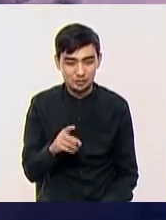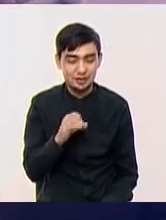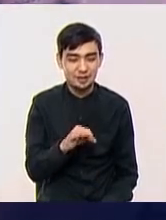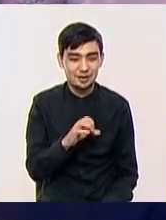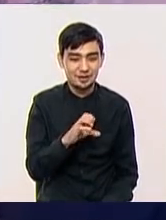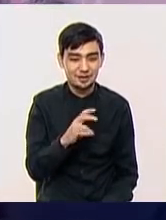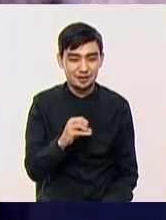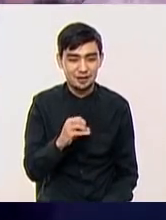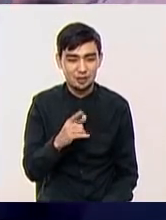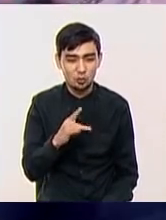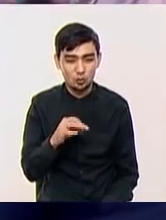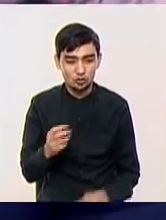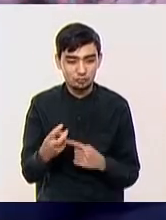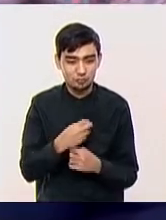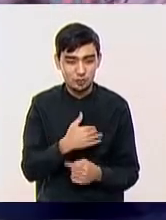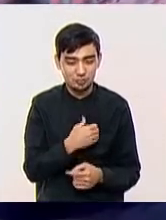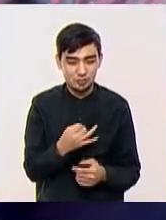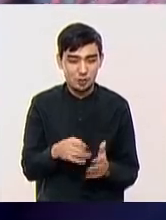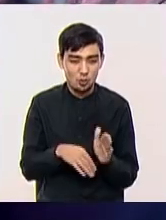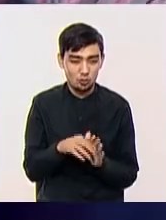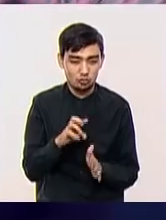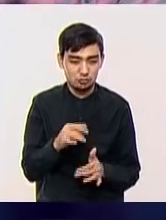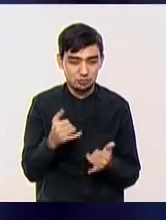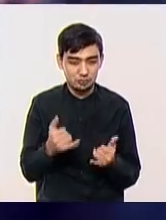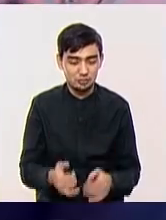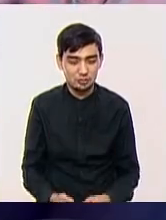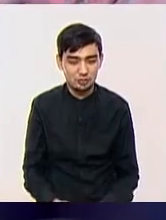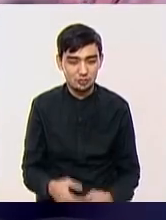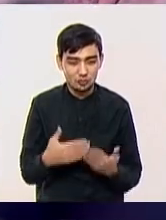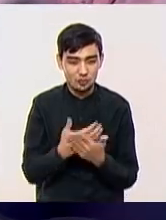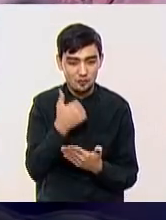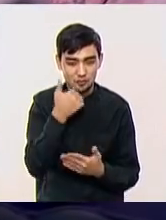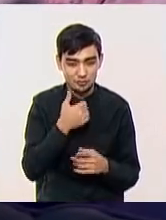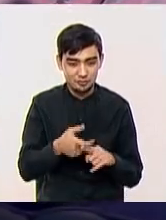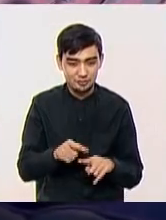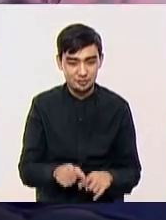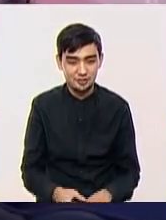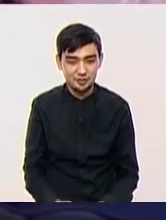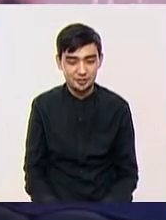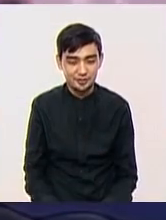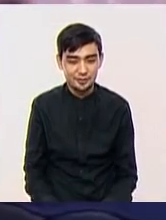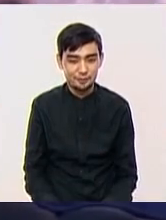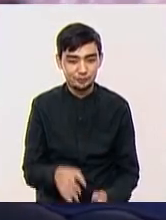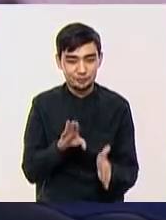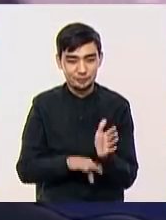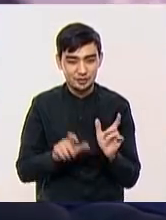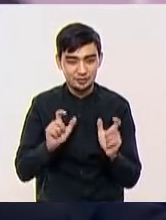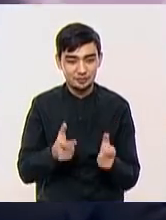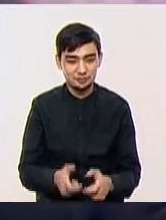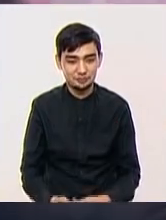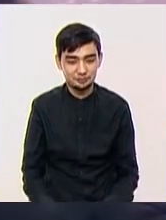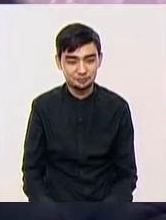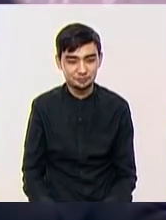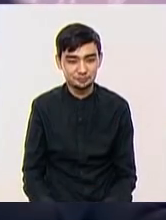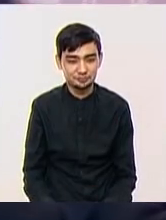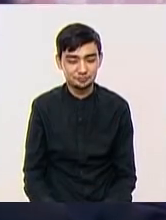Снегурочка здесь были. Чтобы немного получше было Новый год этот. Без карантинов.